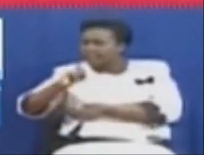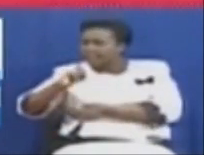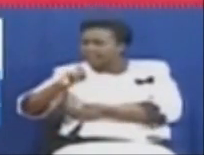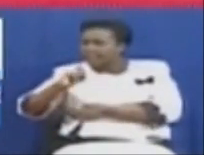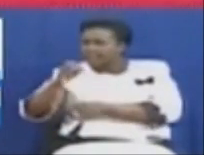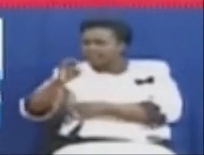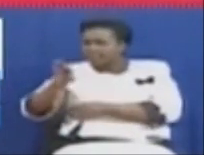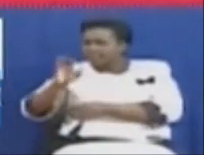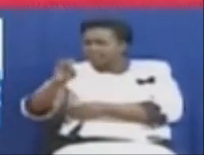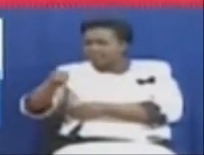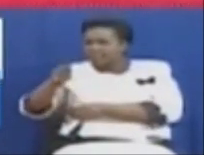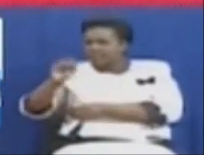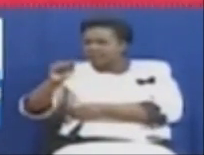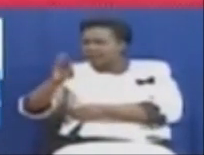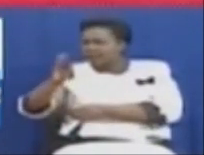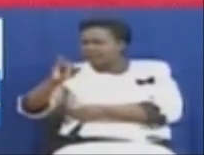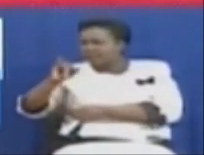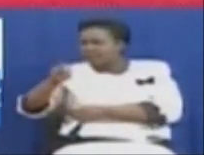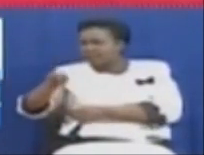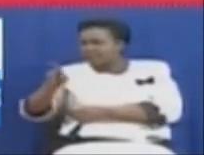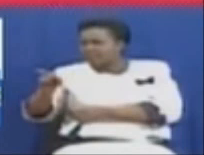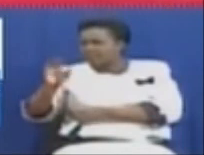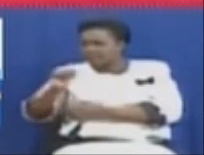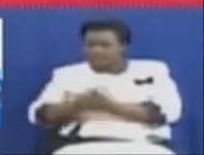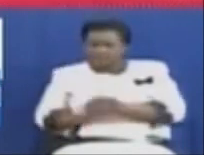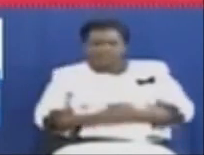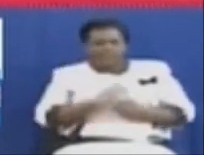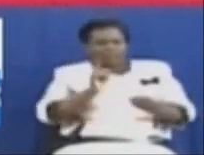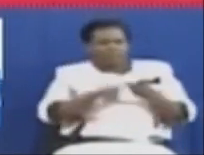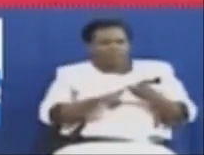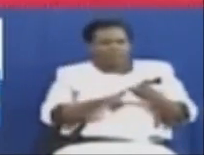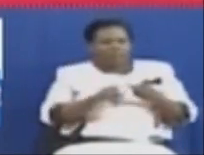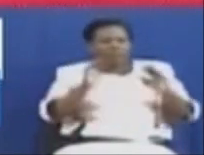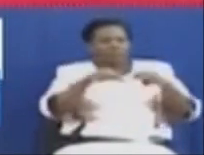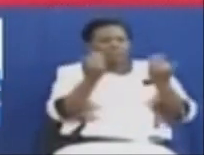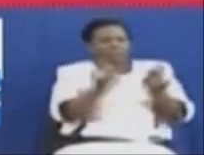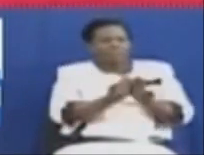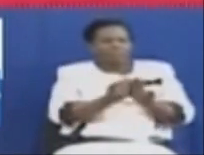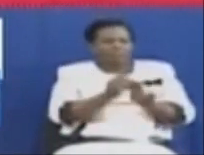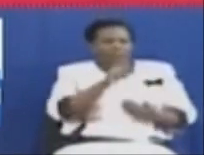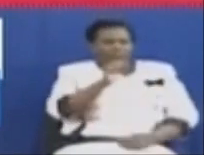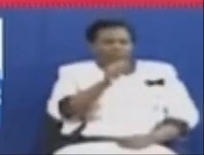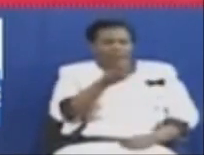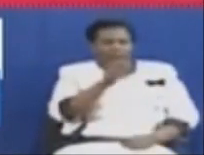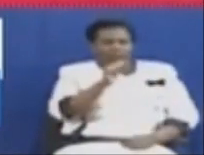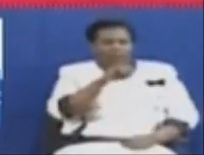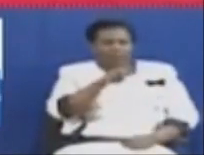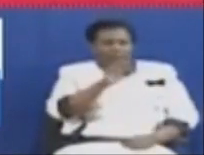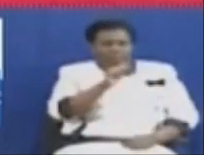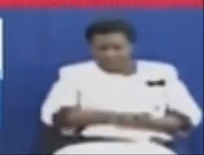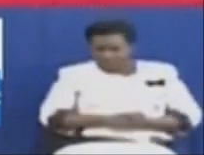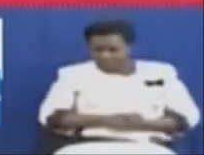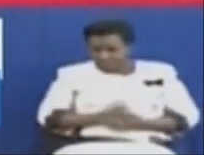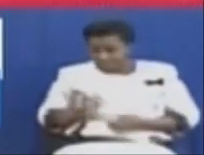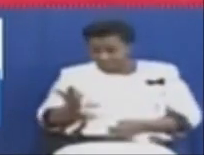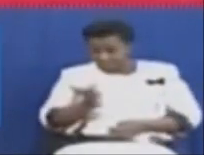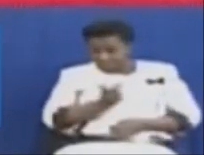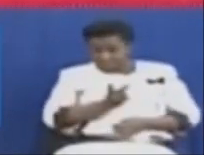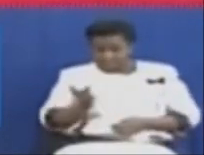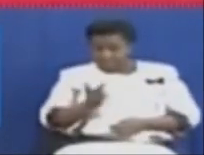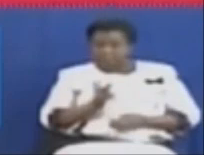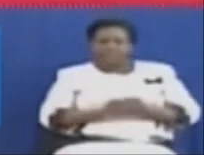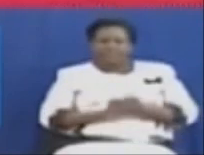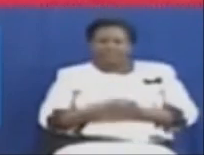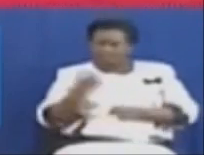kujibu swali la Mheshimiwa Msuha kama ifuatavyo. Mheshimiwa Naibu Spika, ingawa